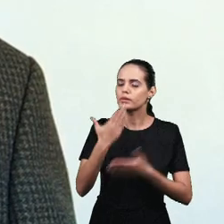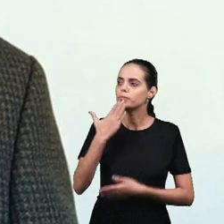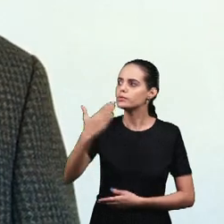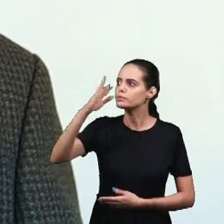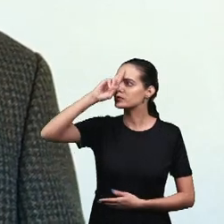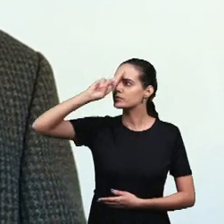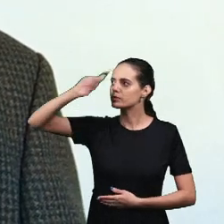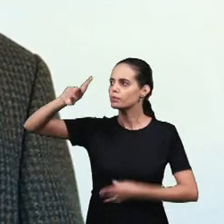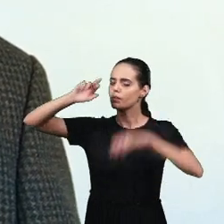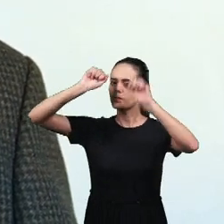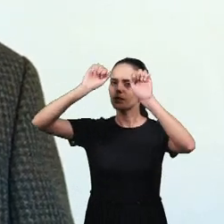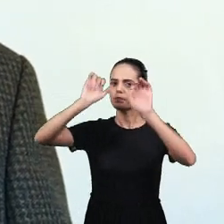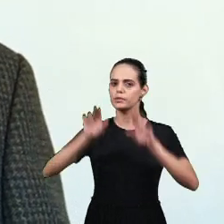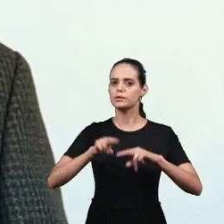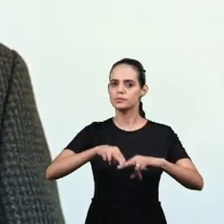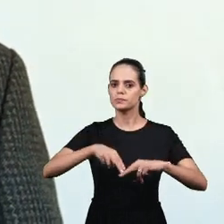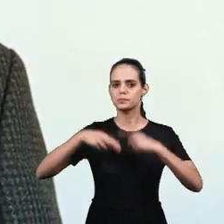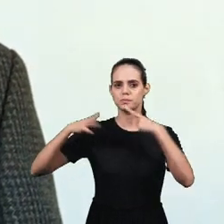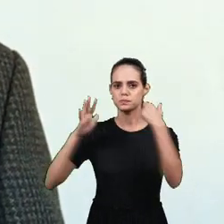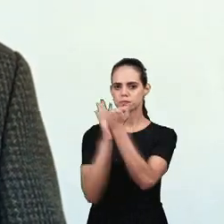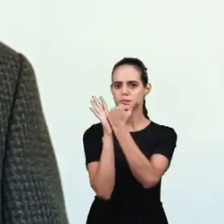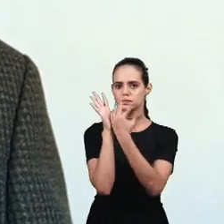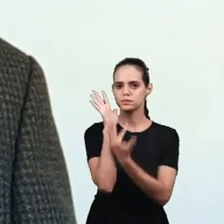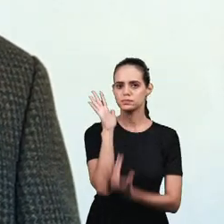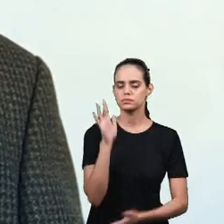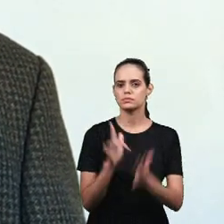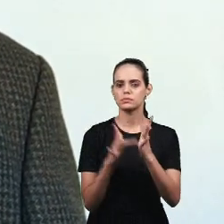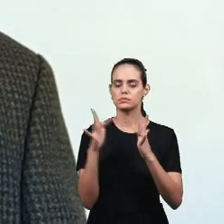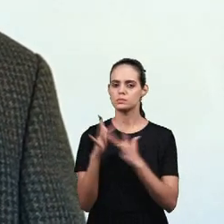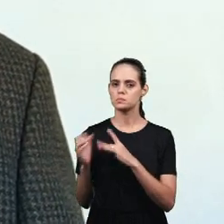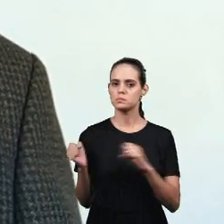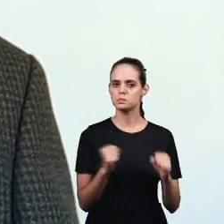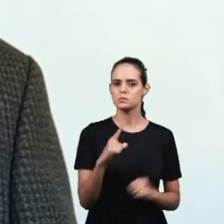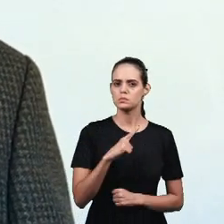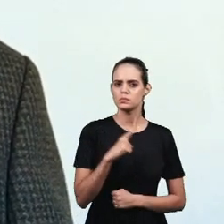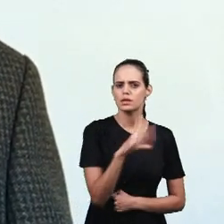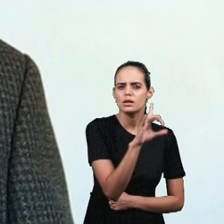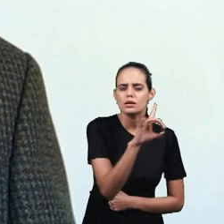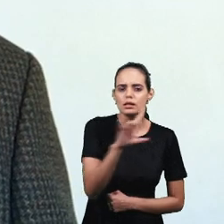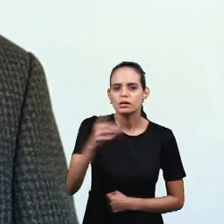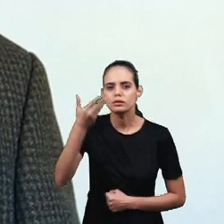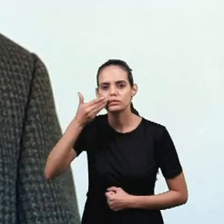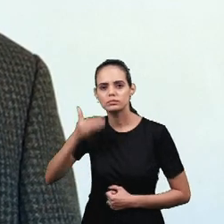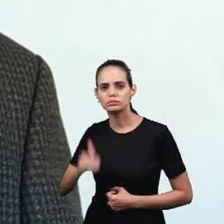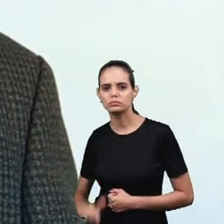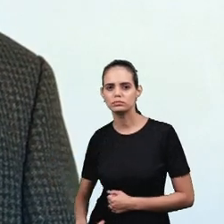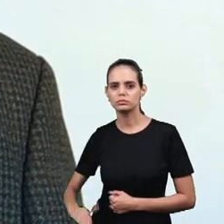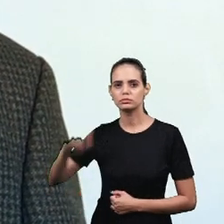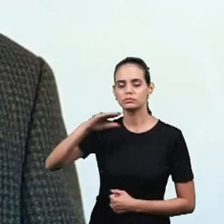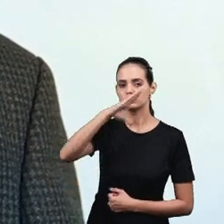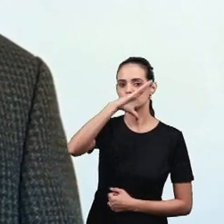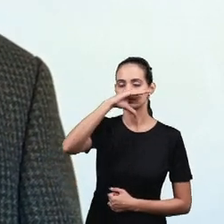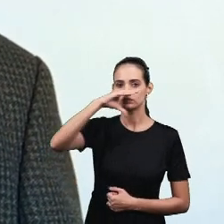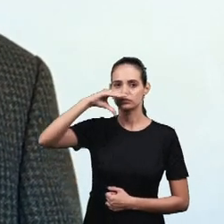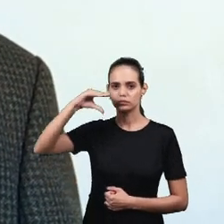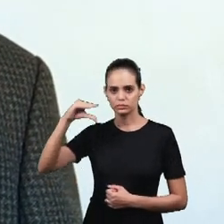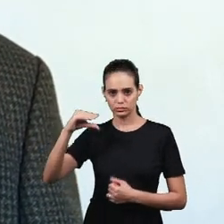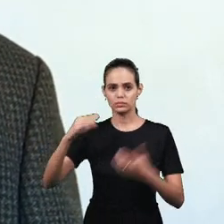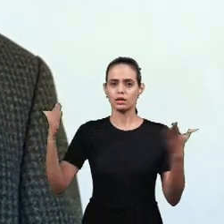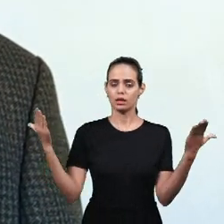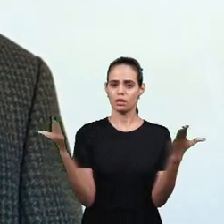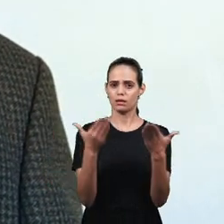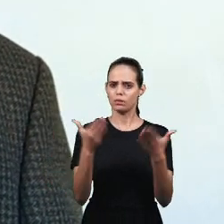faveur de chaque enfant, chaque intermédiaire, chaque adolescent, ceux qui sont maintenant devant toi, Seigneur, aussi les enfants